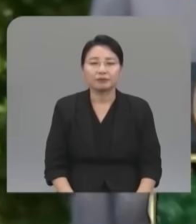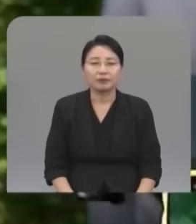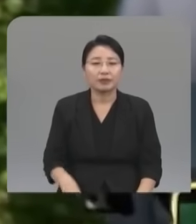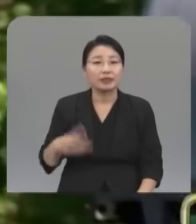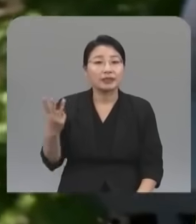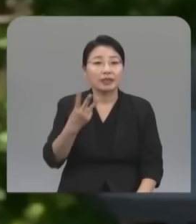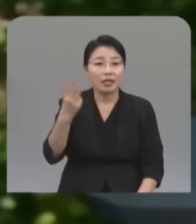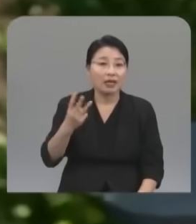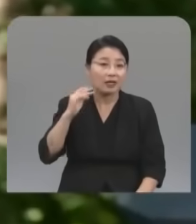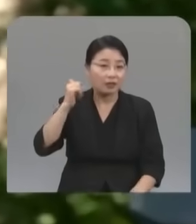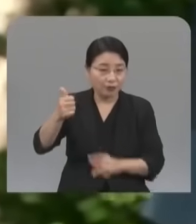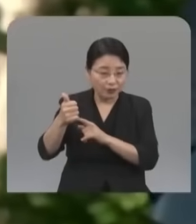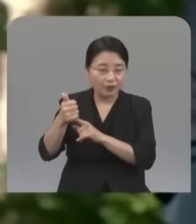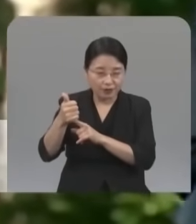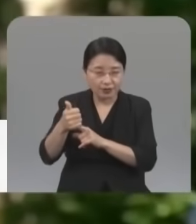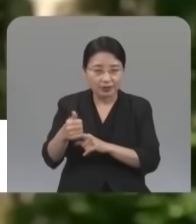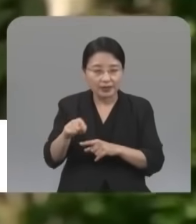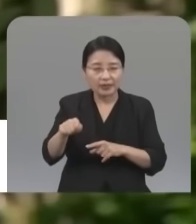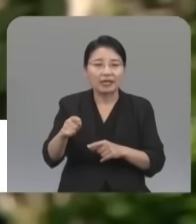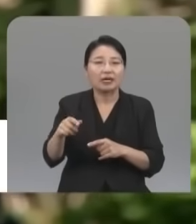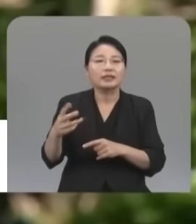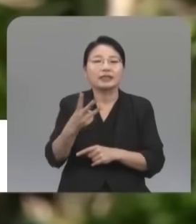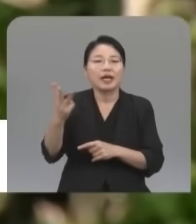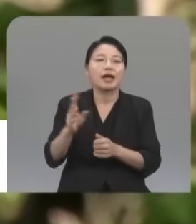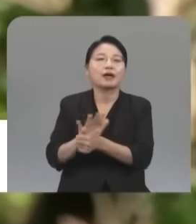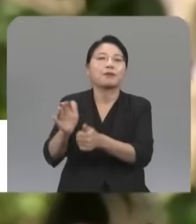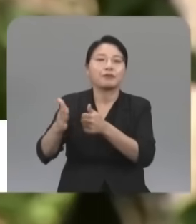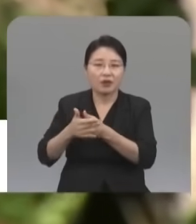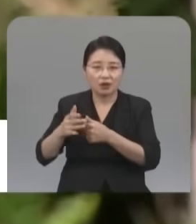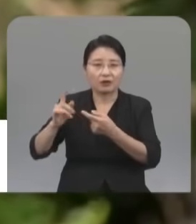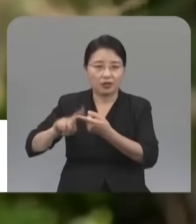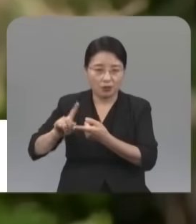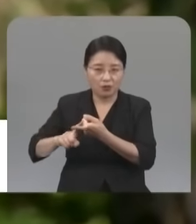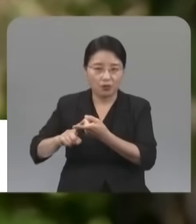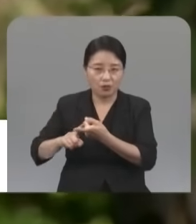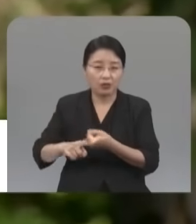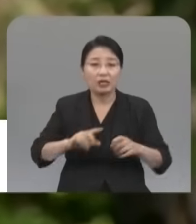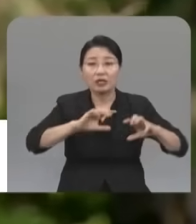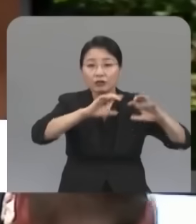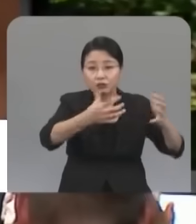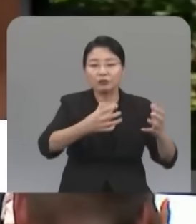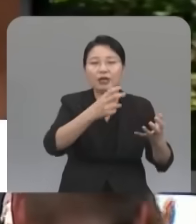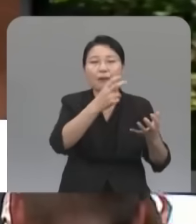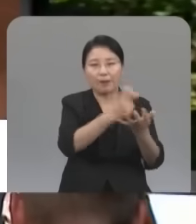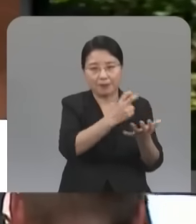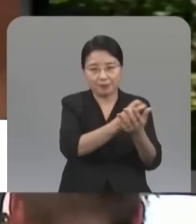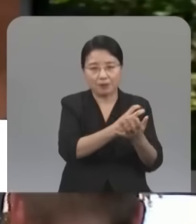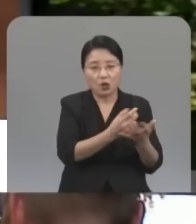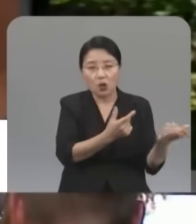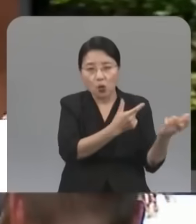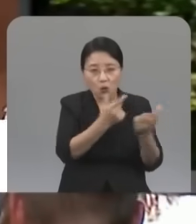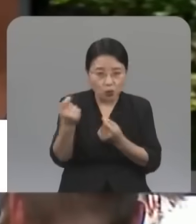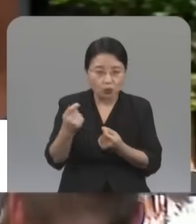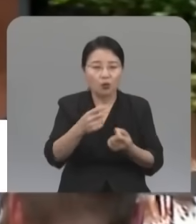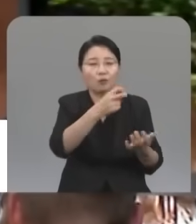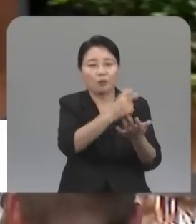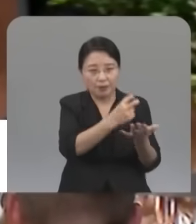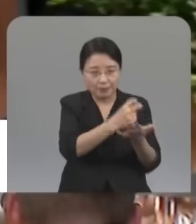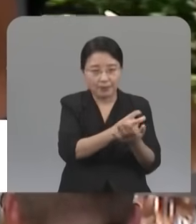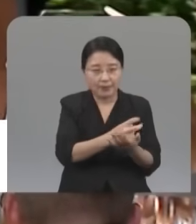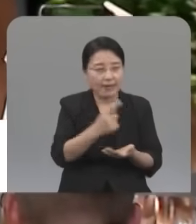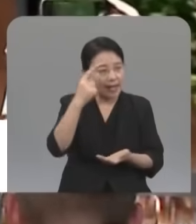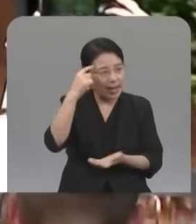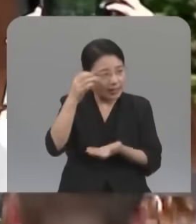한미일 정상은 먼저 새롭게 짜여질 삼각협력체계의 토대, 국제법과 공동규범, 가치에 대한 존중이